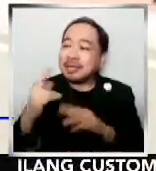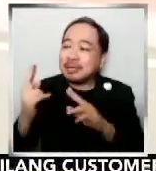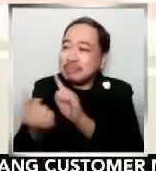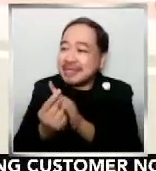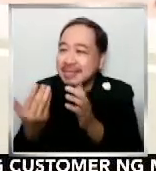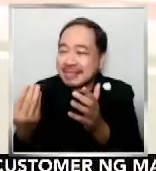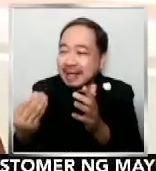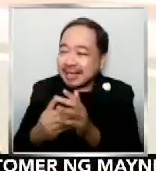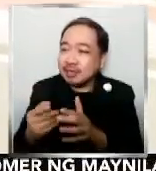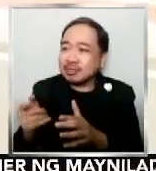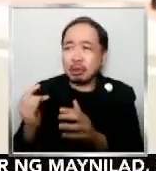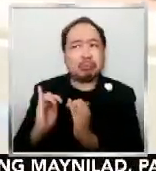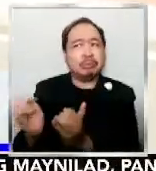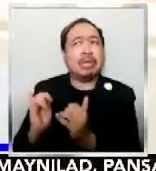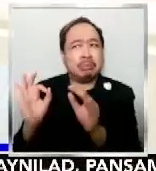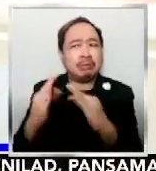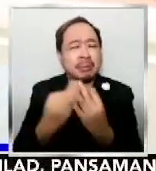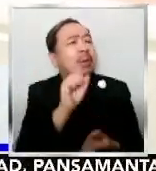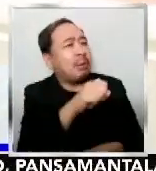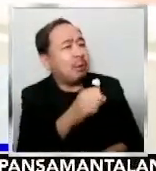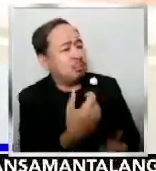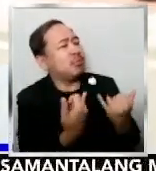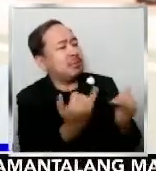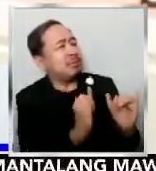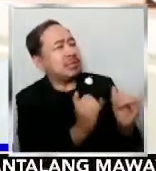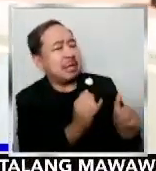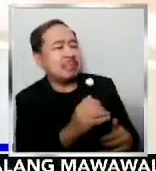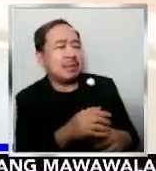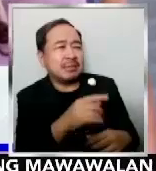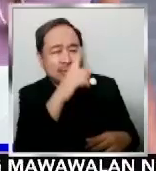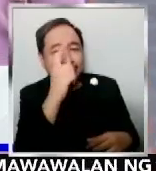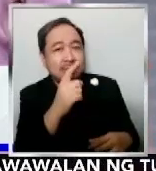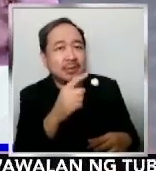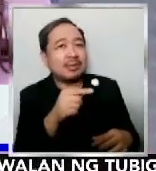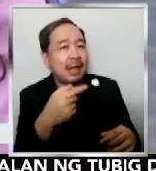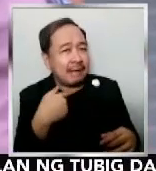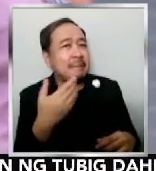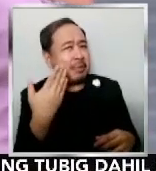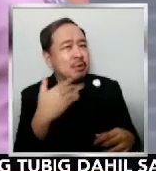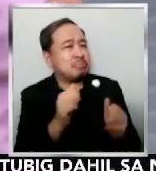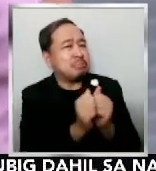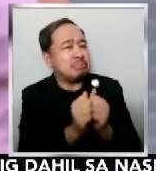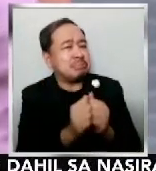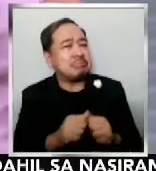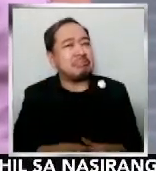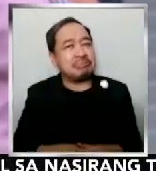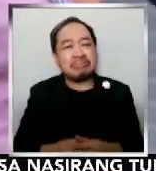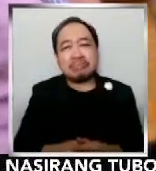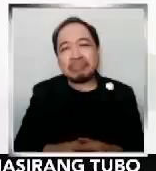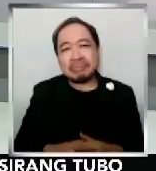tayo. Sabi niya, oo, nanay, mag-print tayo, mag-ano tayo. Sabi, pasensya akin, bibira pa kami sa loob. Ian Cruz, Nakatutok, 24 Horas.